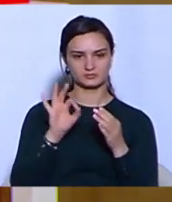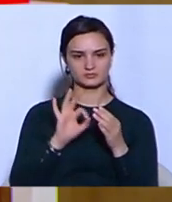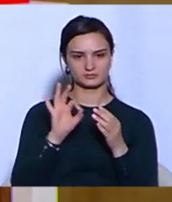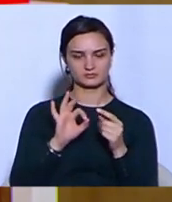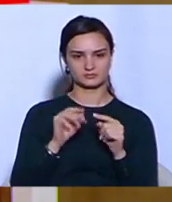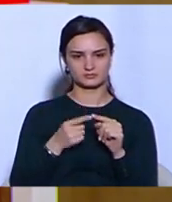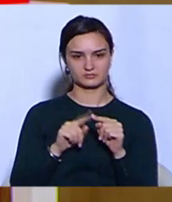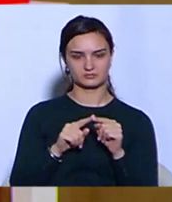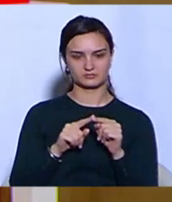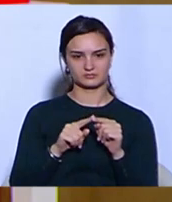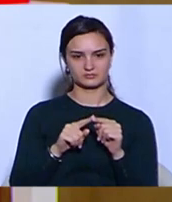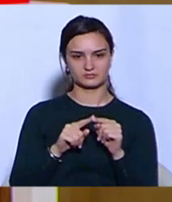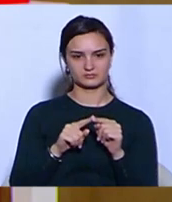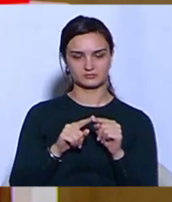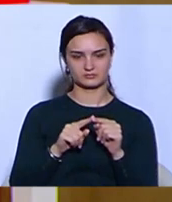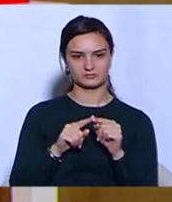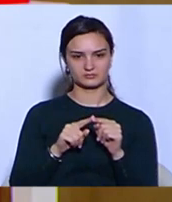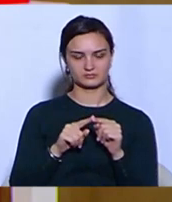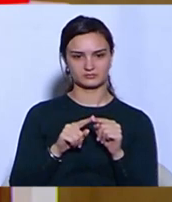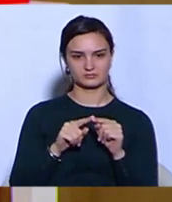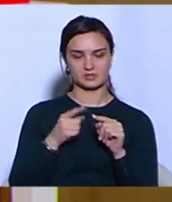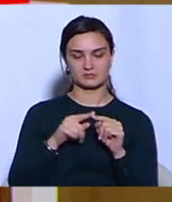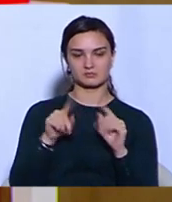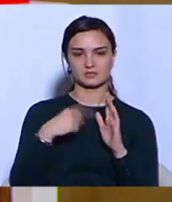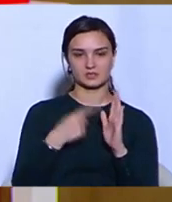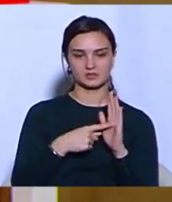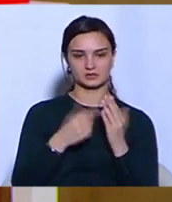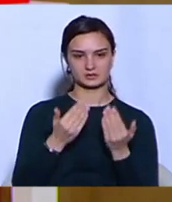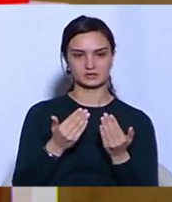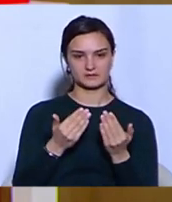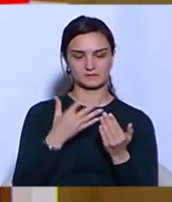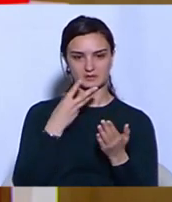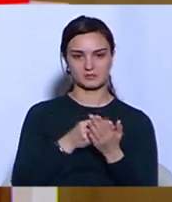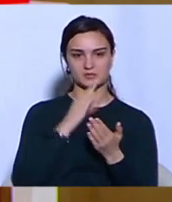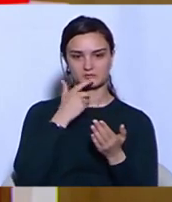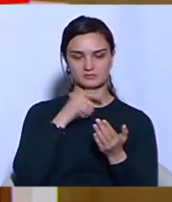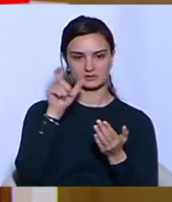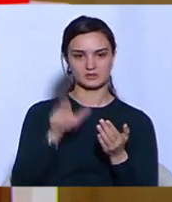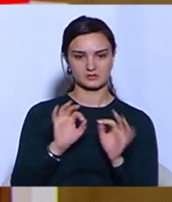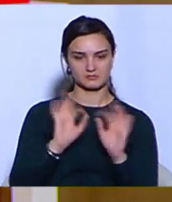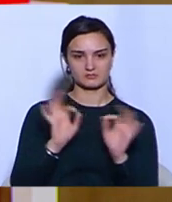და ცნობადობაზე, აქ რამდენიმე საკითხი იკვეთება. ქალბატონ მანანამ ხაზი გაუსვა.